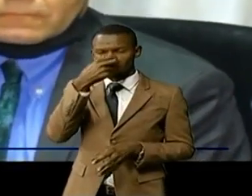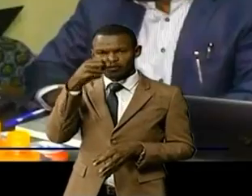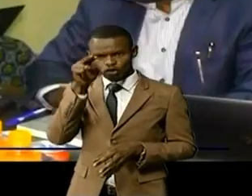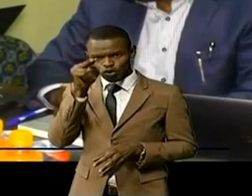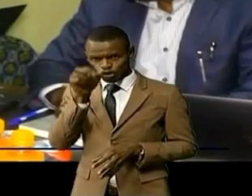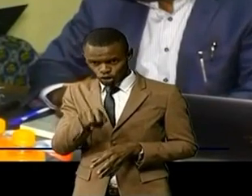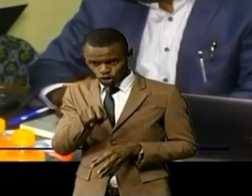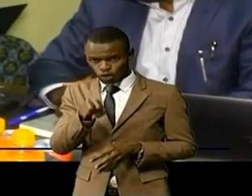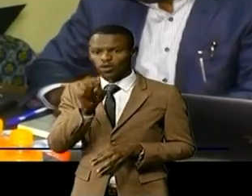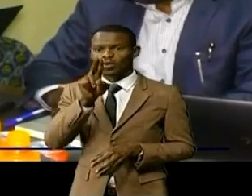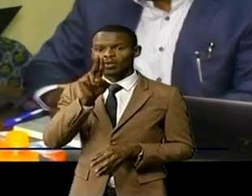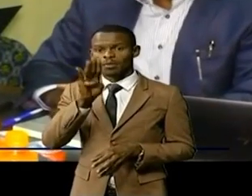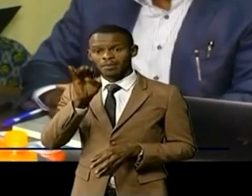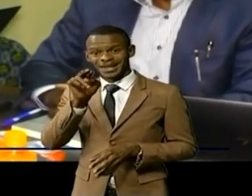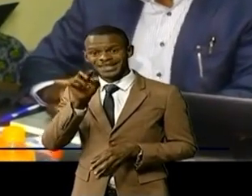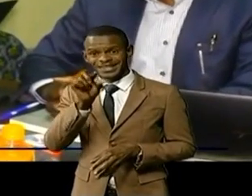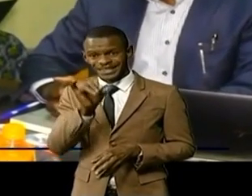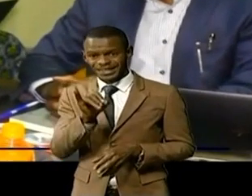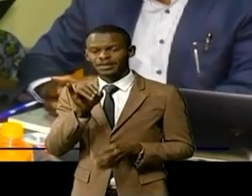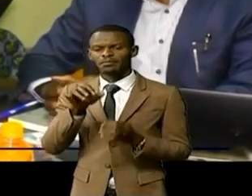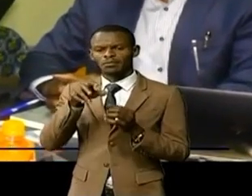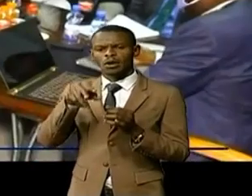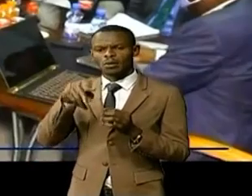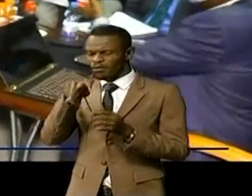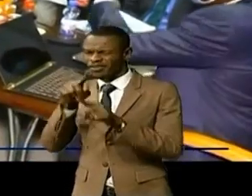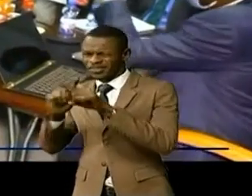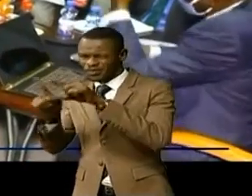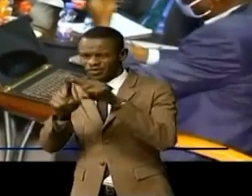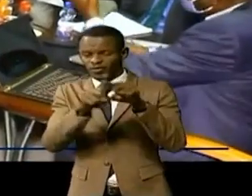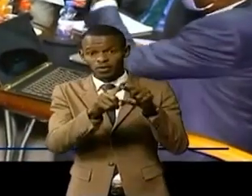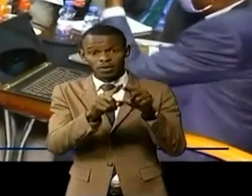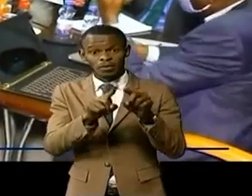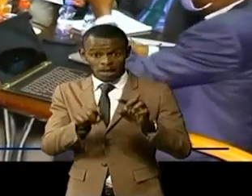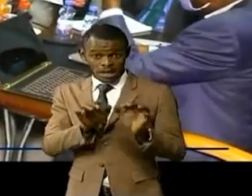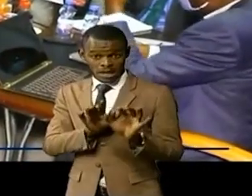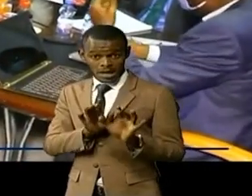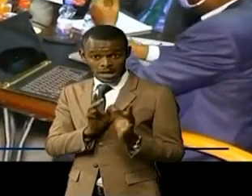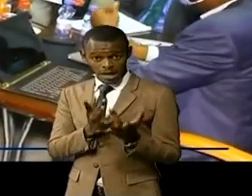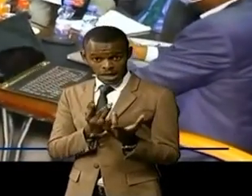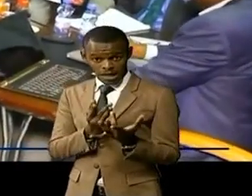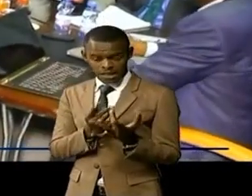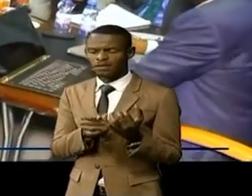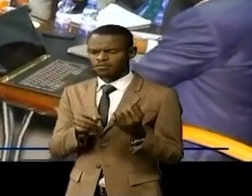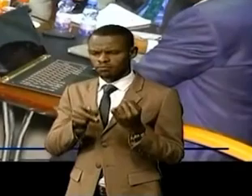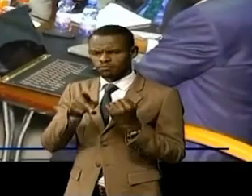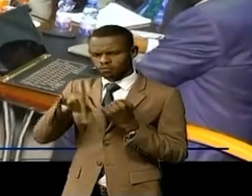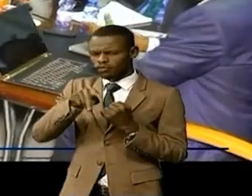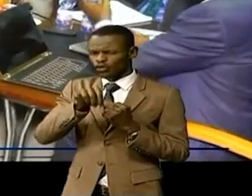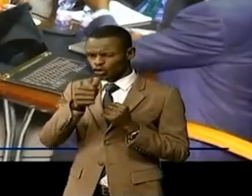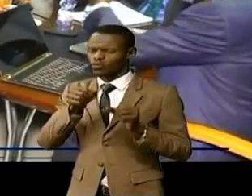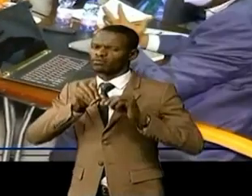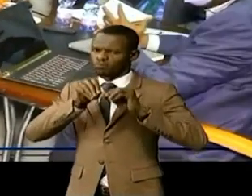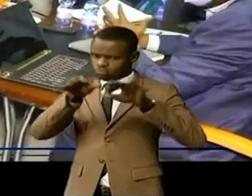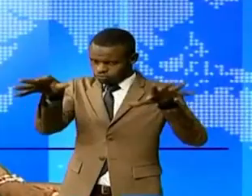Ubangi pour ne citer que celles-là. En attendant, de les voir s'étendre dans les restes des provinces.